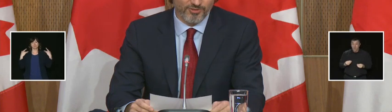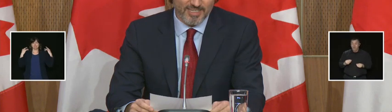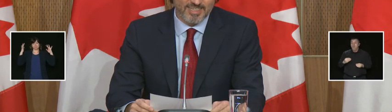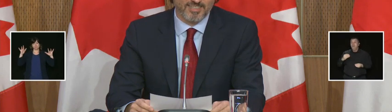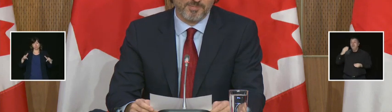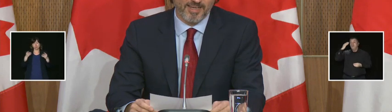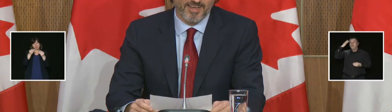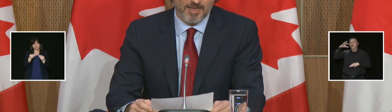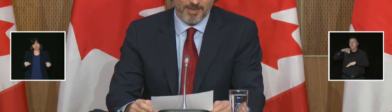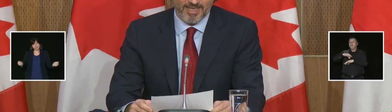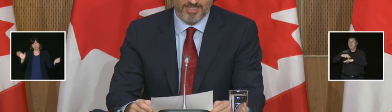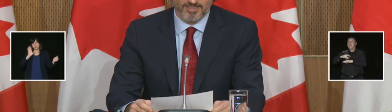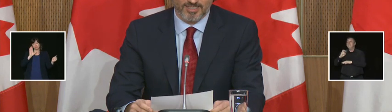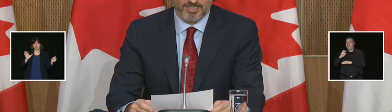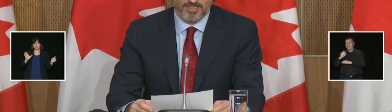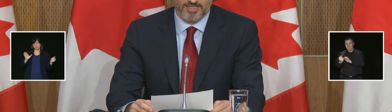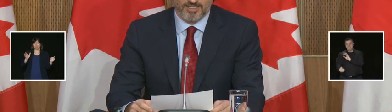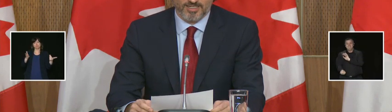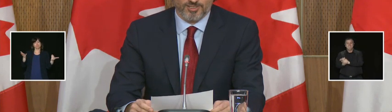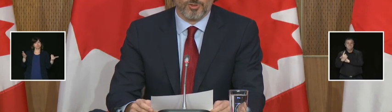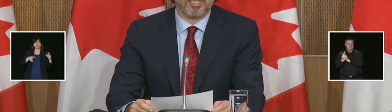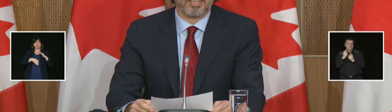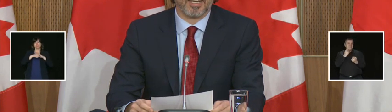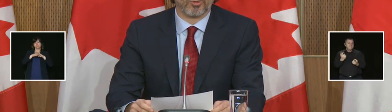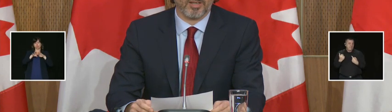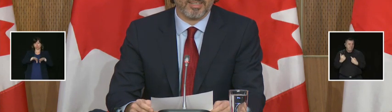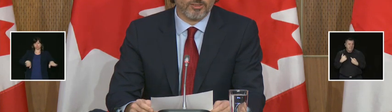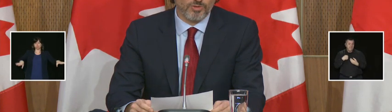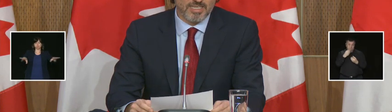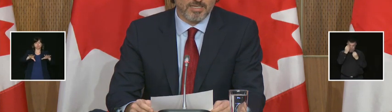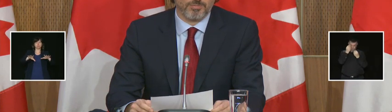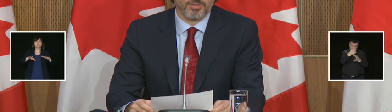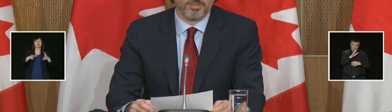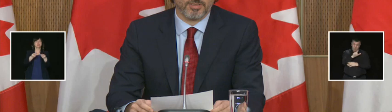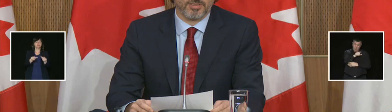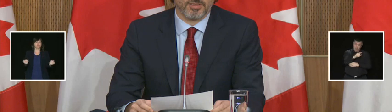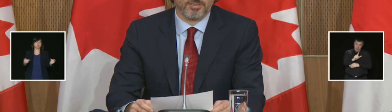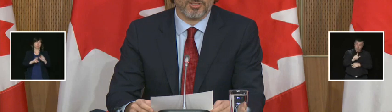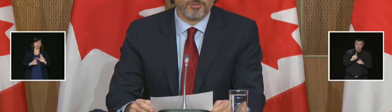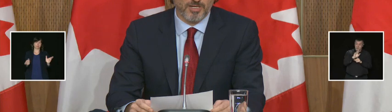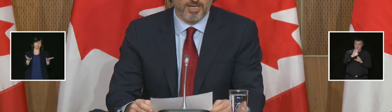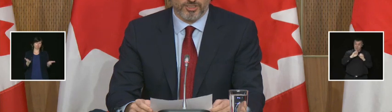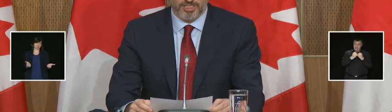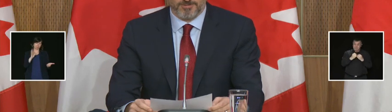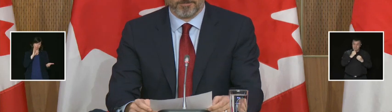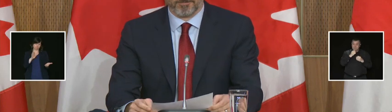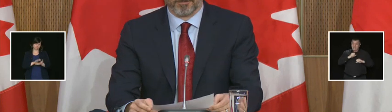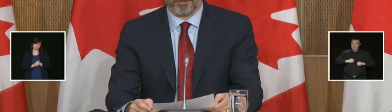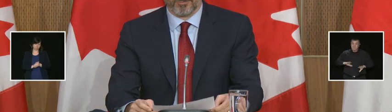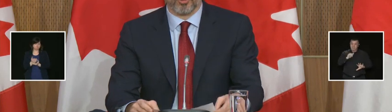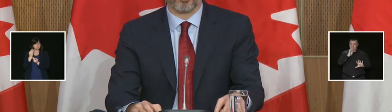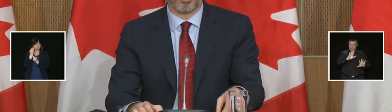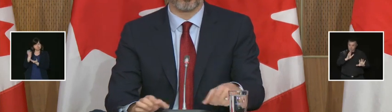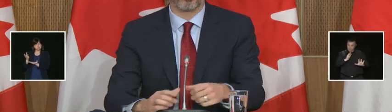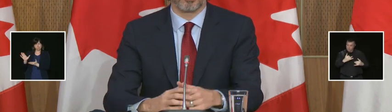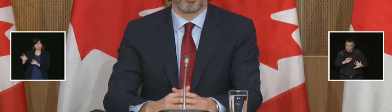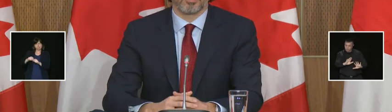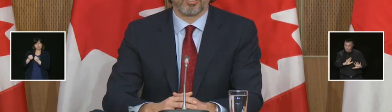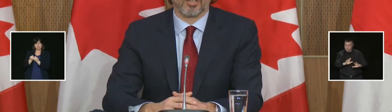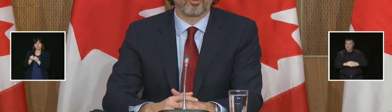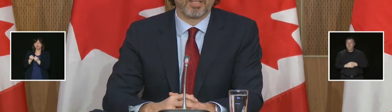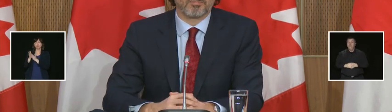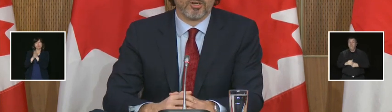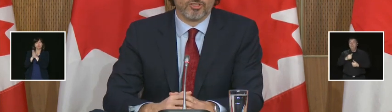vont finir par réapparaître je veux dire à toi et à ton équipe de ne pas lâcher souvenez vous